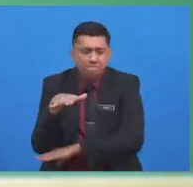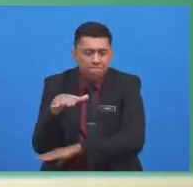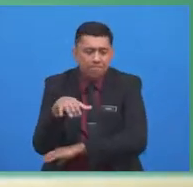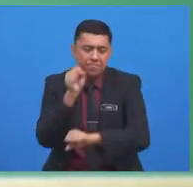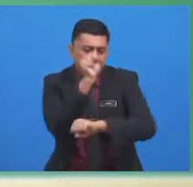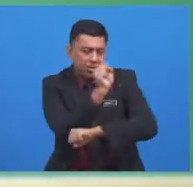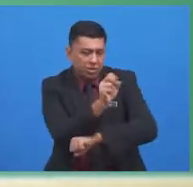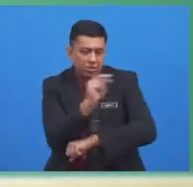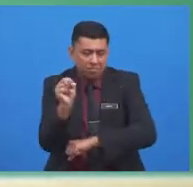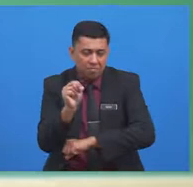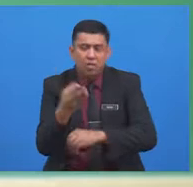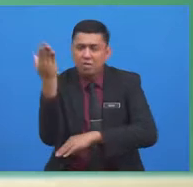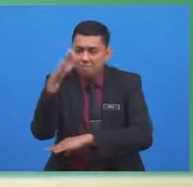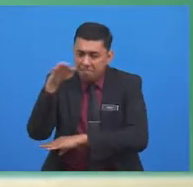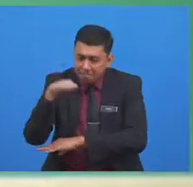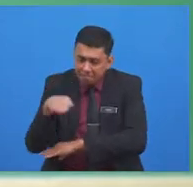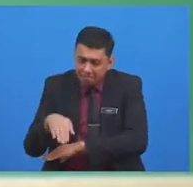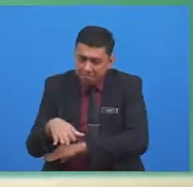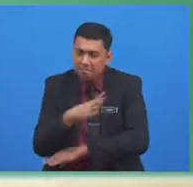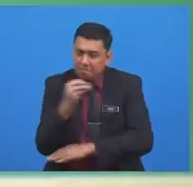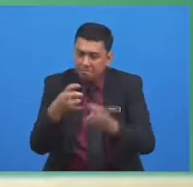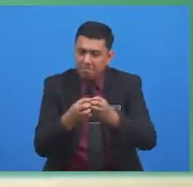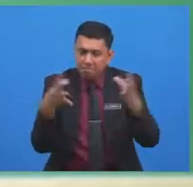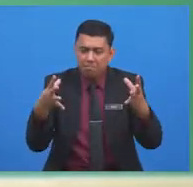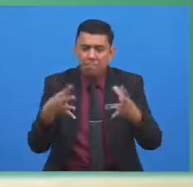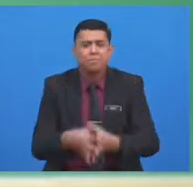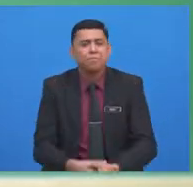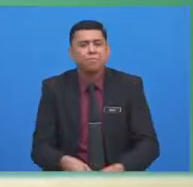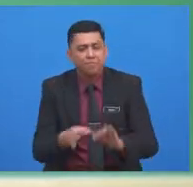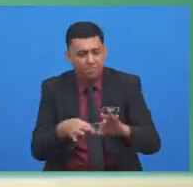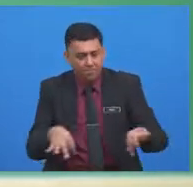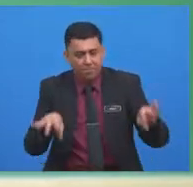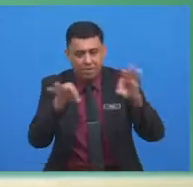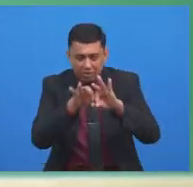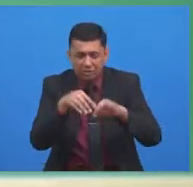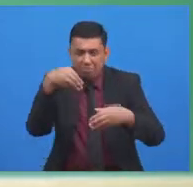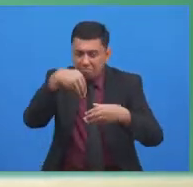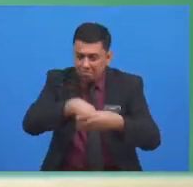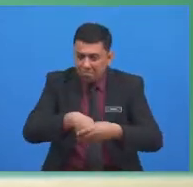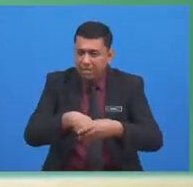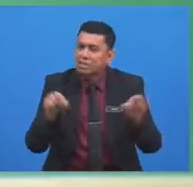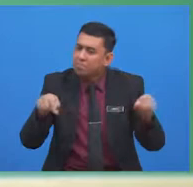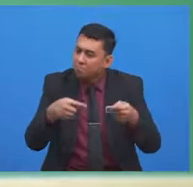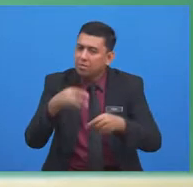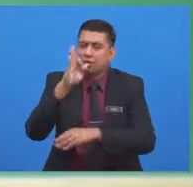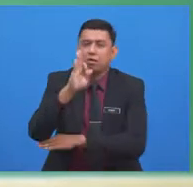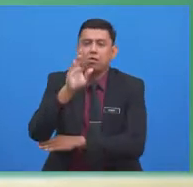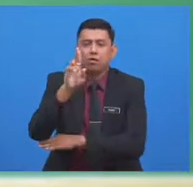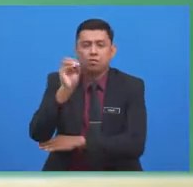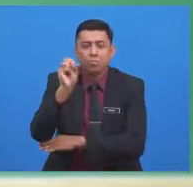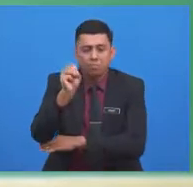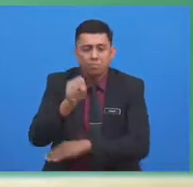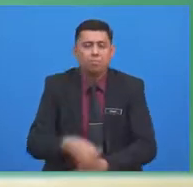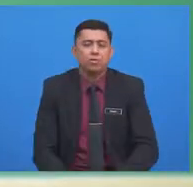yang mempunyai rekahan dan retakan penting dalam tindakan frost. Batuan yang mempunyai